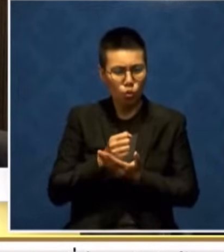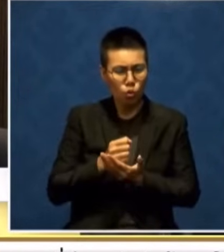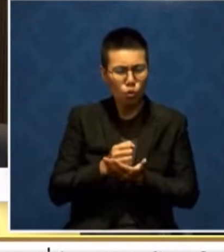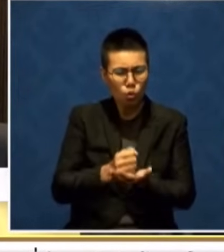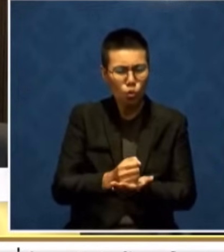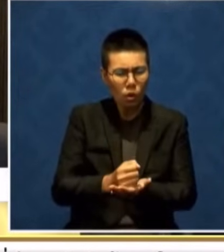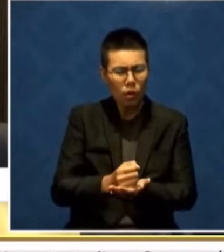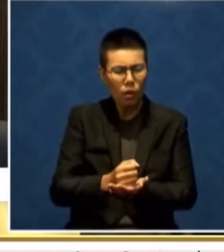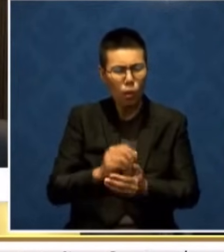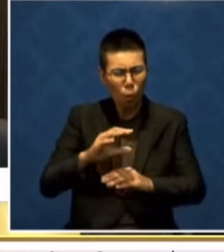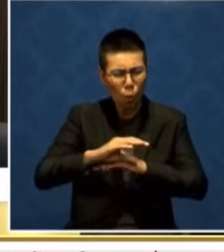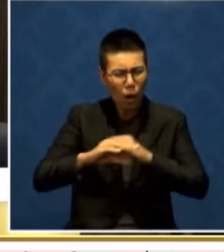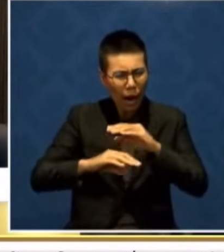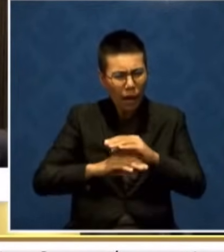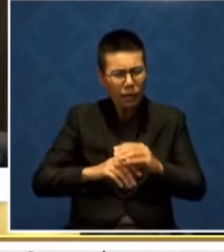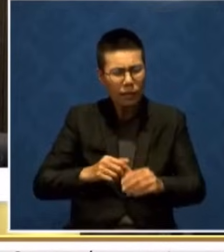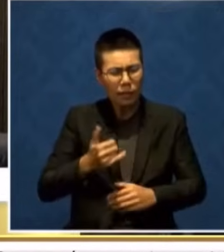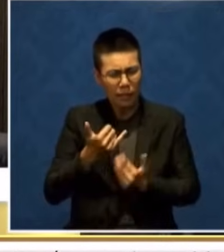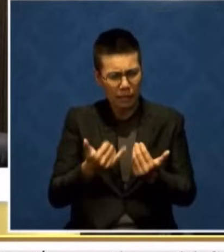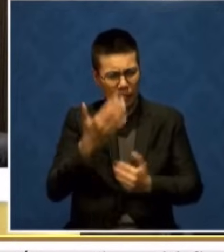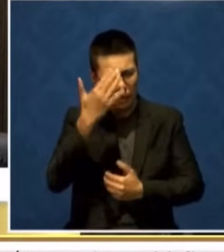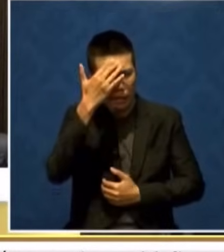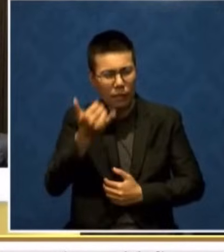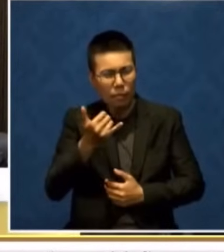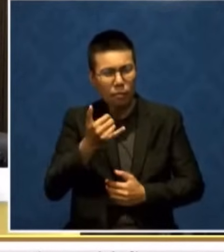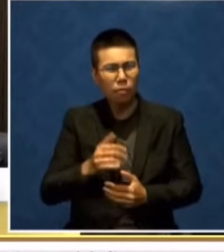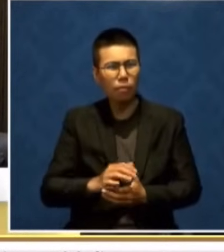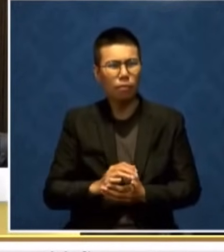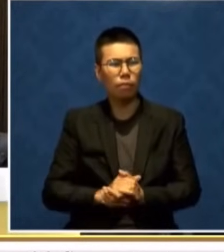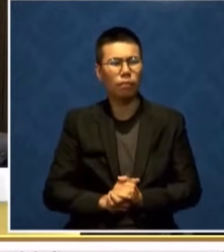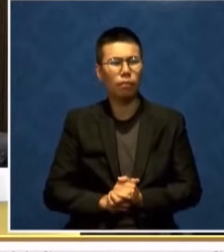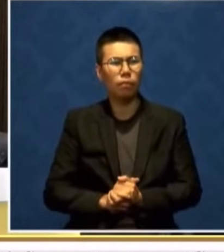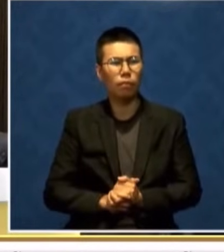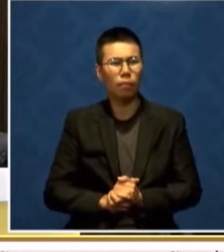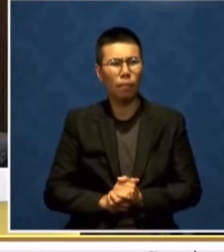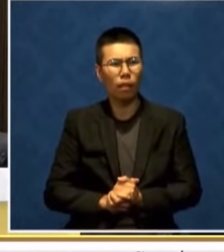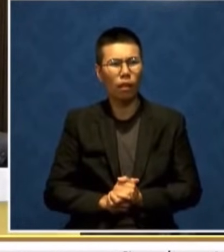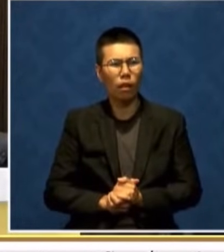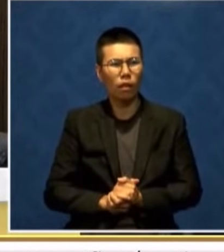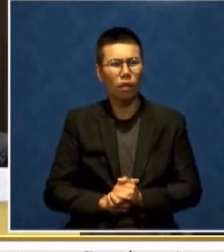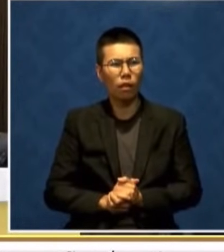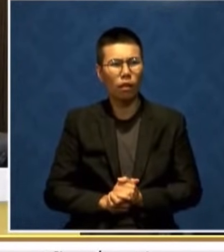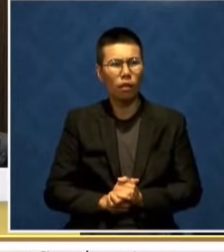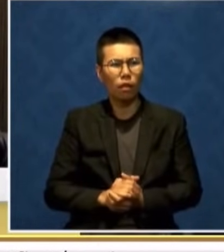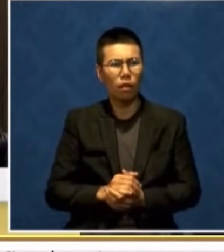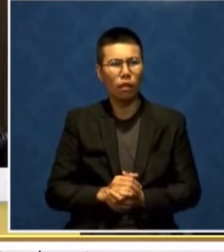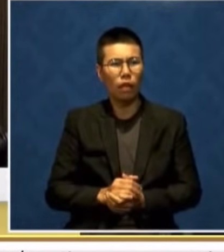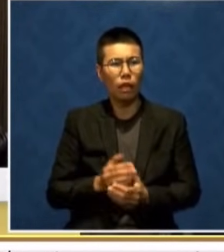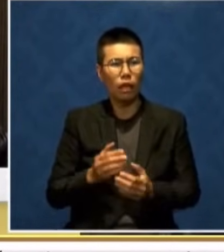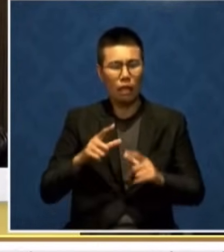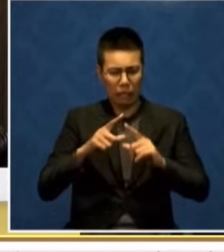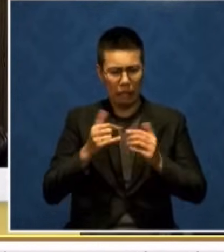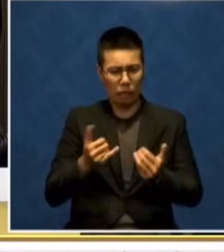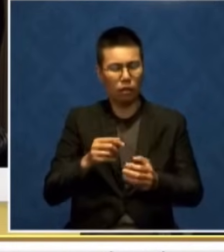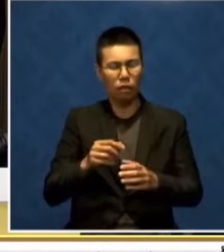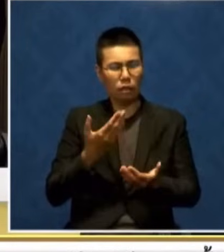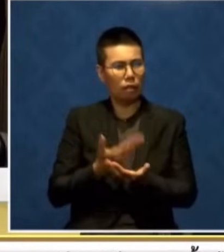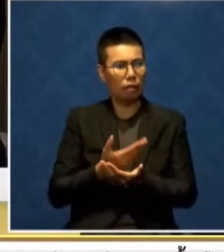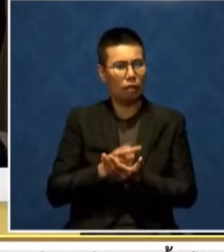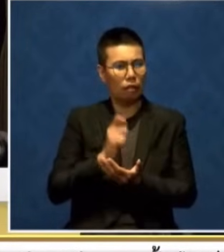โครงการแบบนี้หรือกระทั่งท่านประธานเรื่องนี้ไม่ต้องใช้งบประมาณเลย